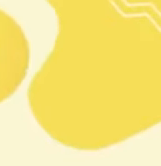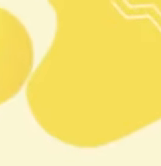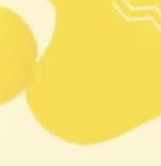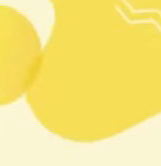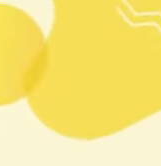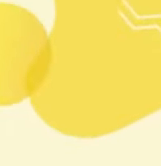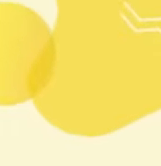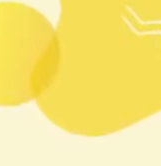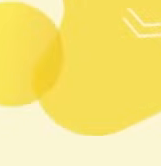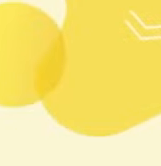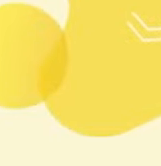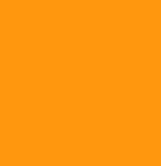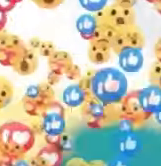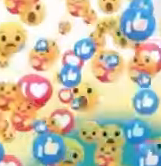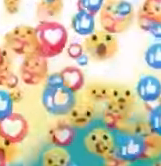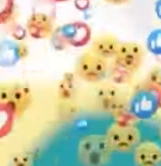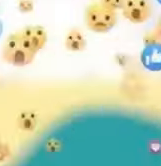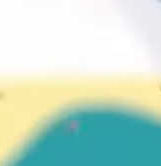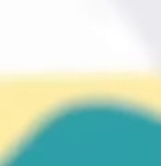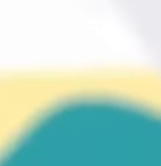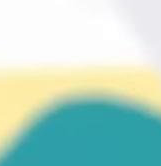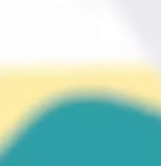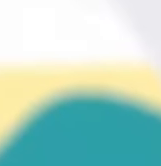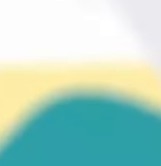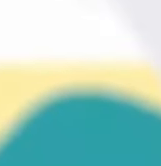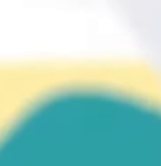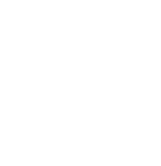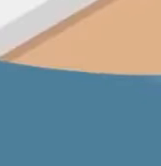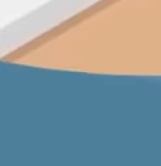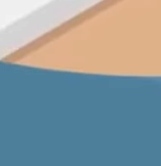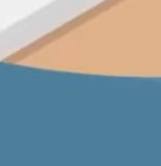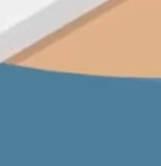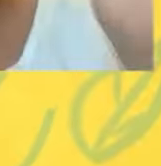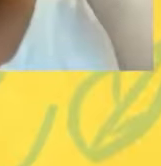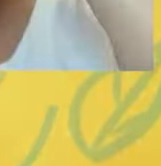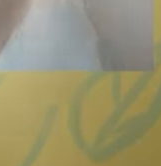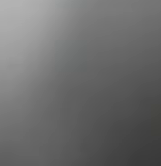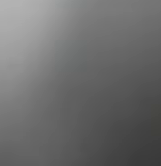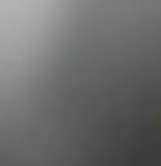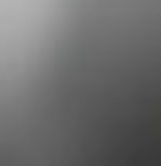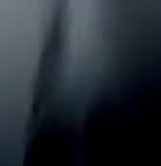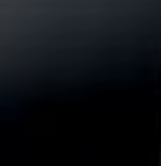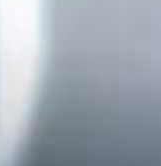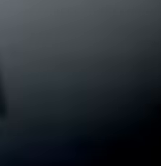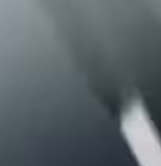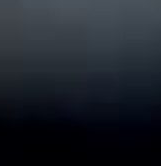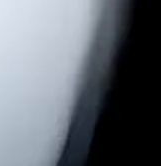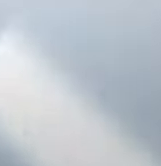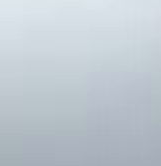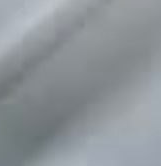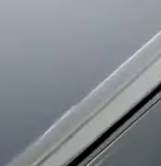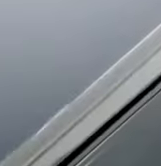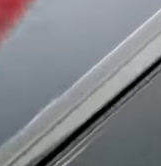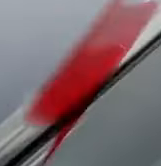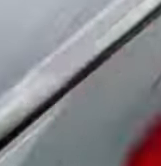May gusto ka bang pag-usapan? May nais ka bang malaman? Kailangan mo ba ng kaus?